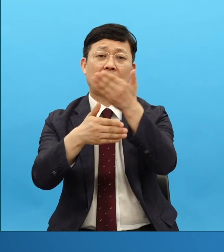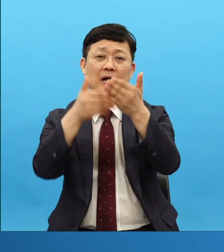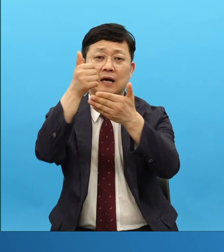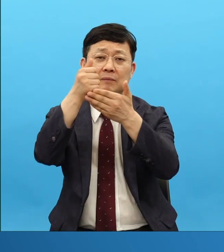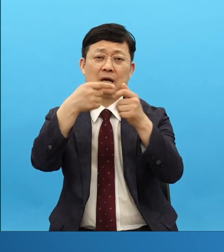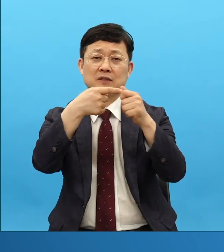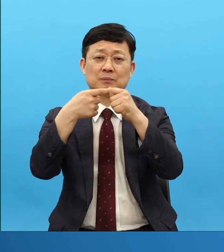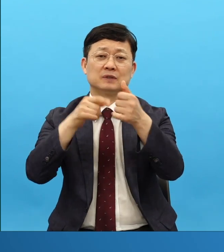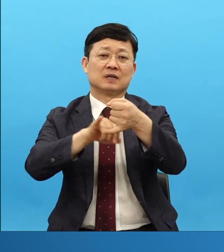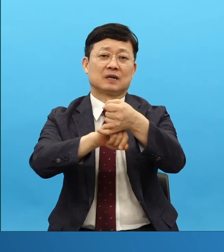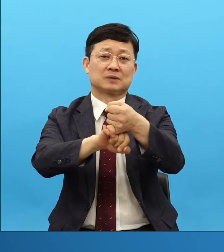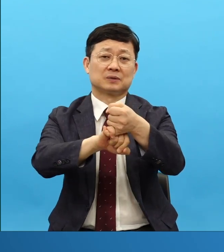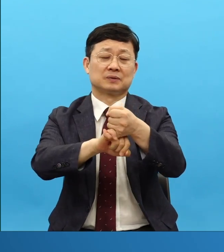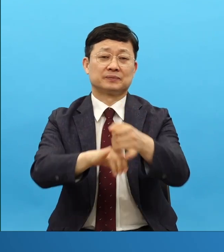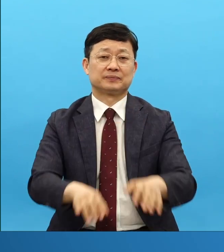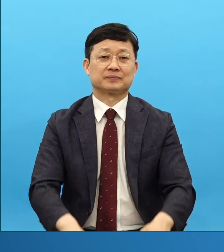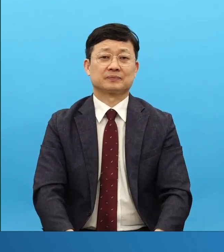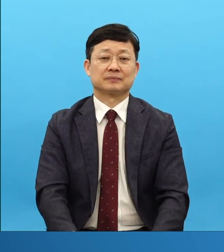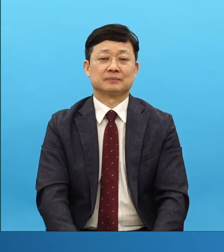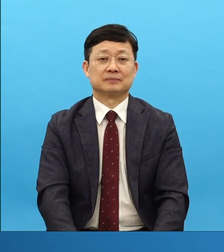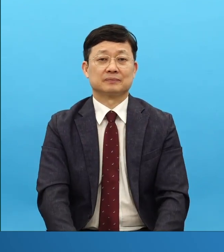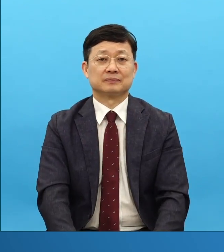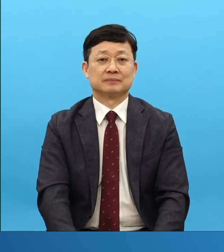promise. 그렇죠? That's right.